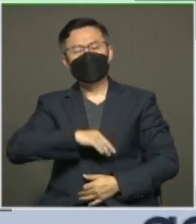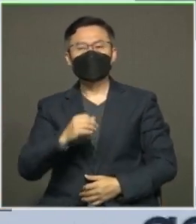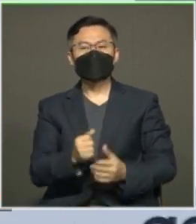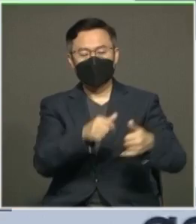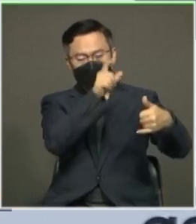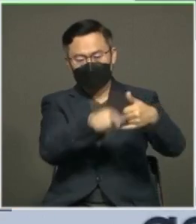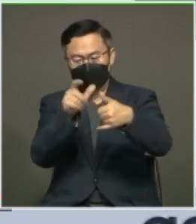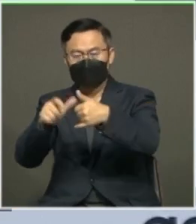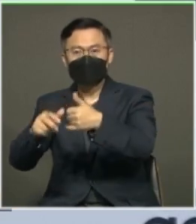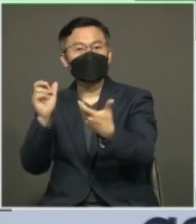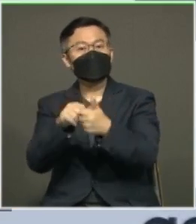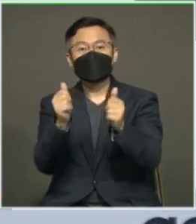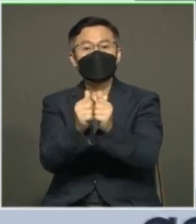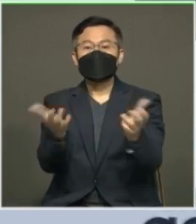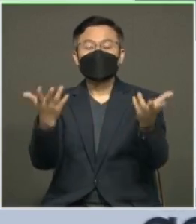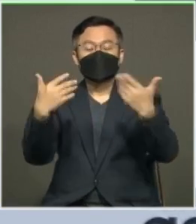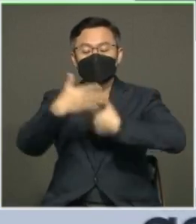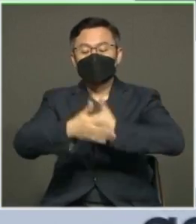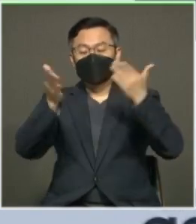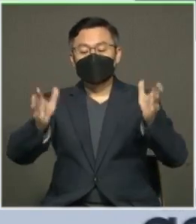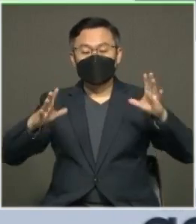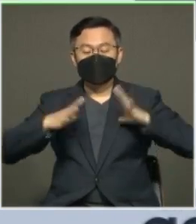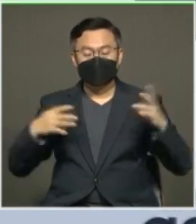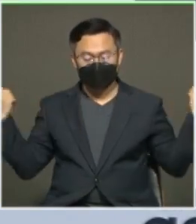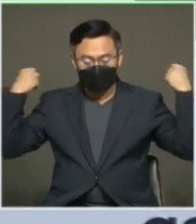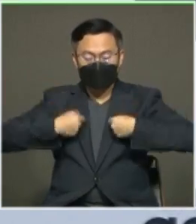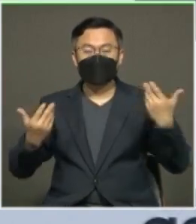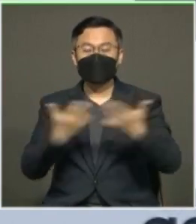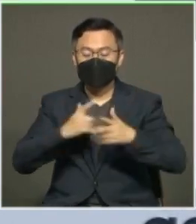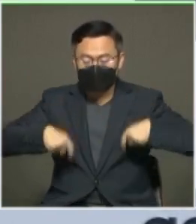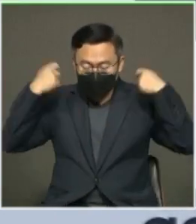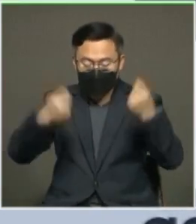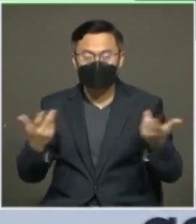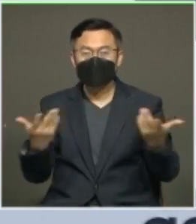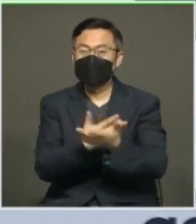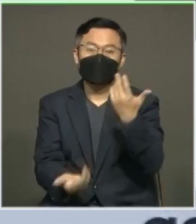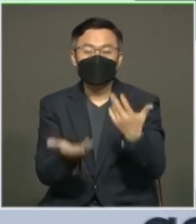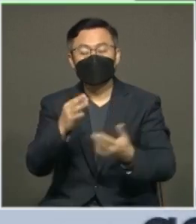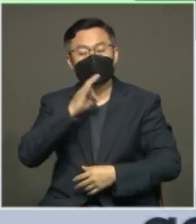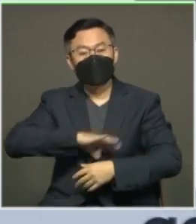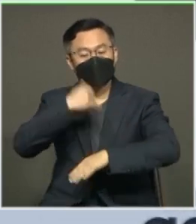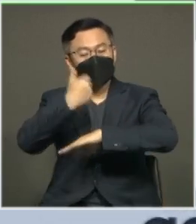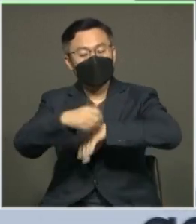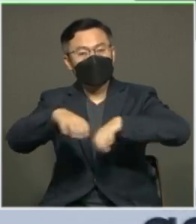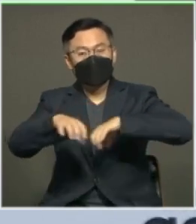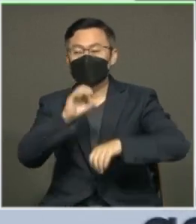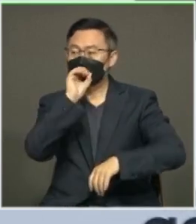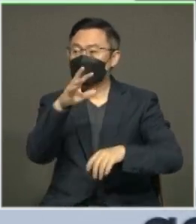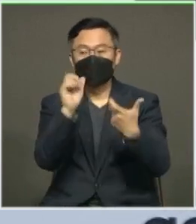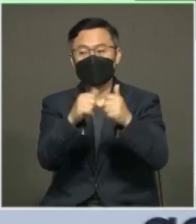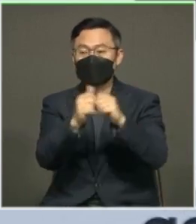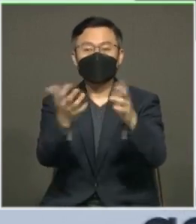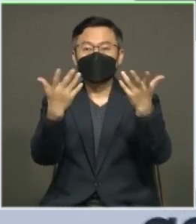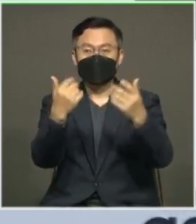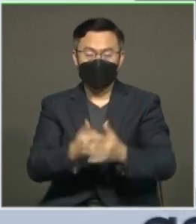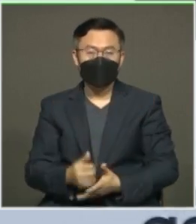เรื่องบรรยากาศในห้องล็อกเกอร์เลย อ่ ะมันก็ต่างคนต่างมุมมองความคิดความเห็นรังนิกอ